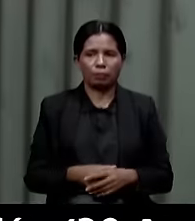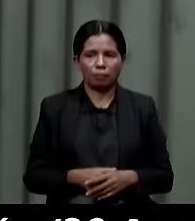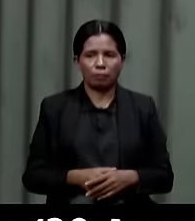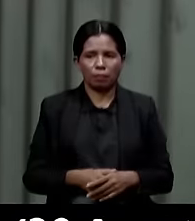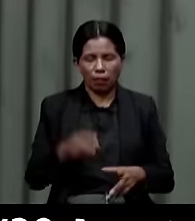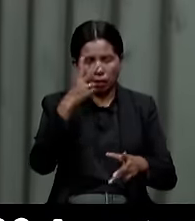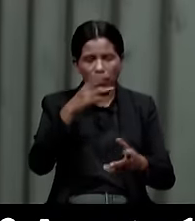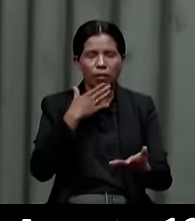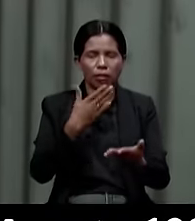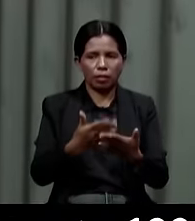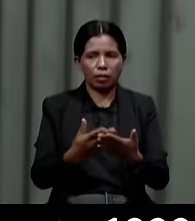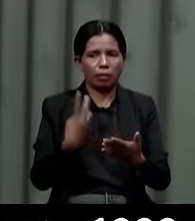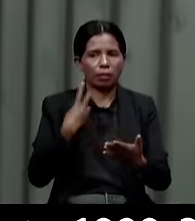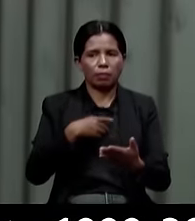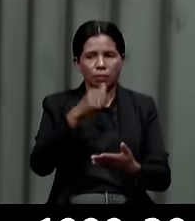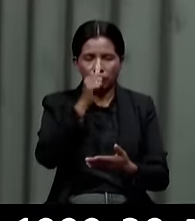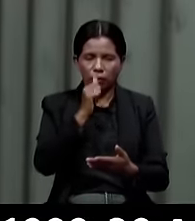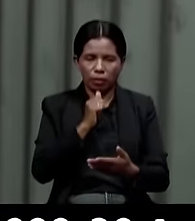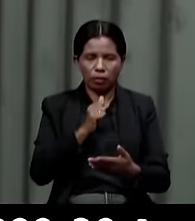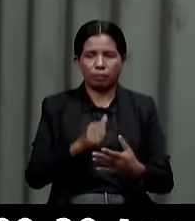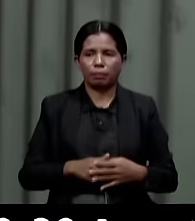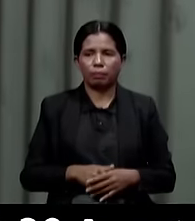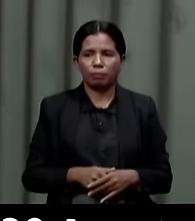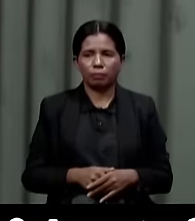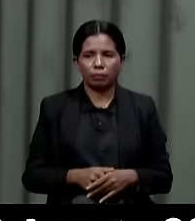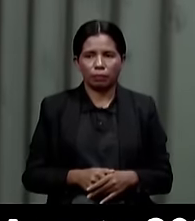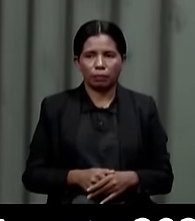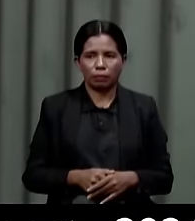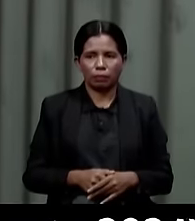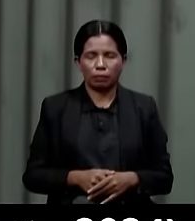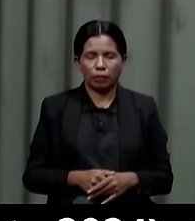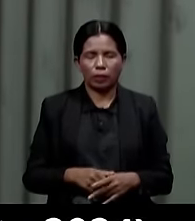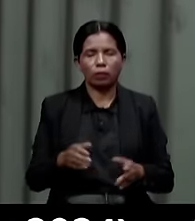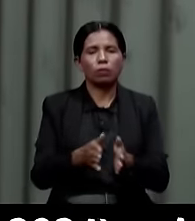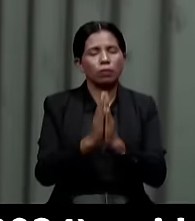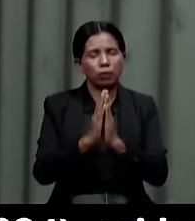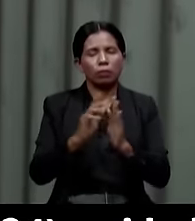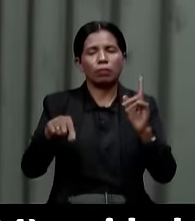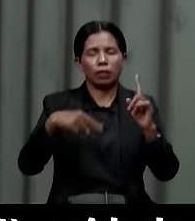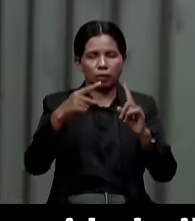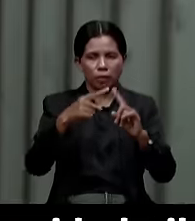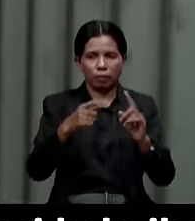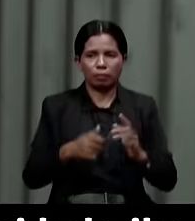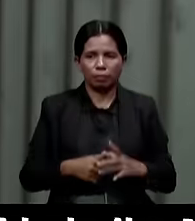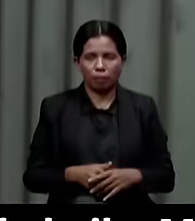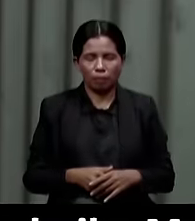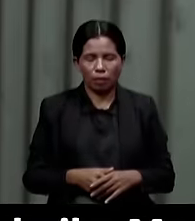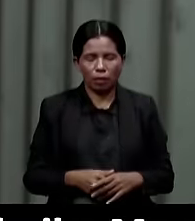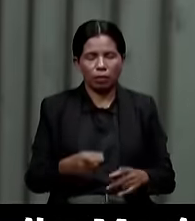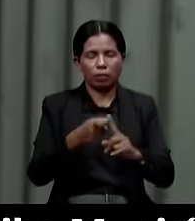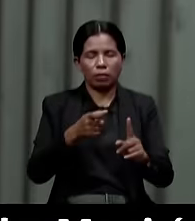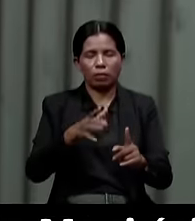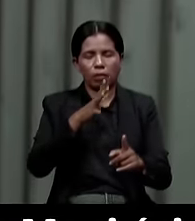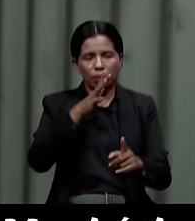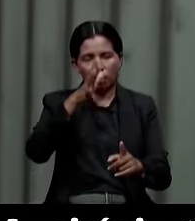hari dia gala dia kamu pesen si de tengah tu batan se sort jan sa apa ki ko amaki